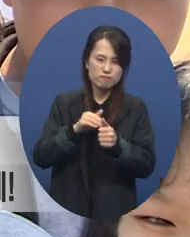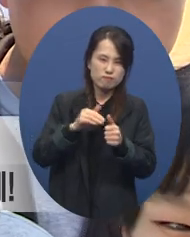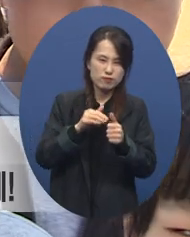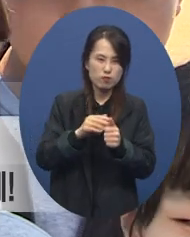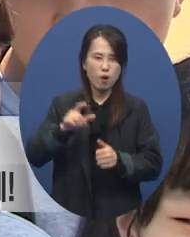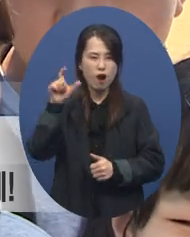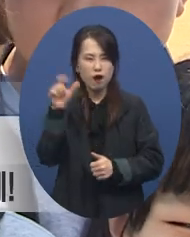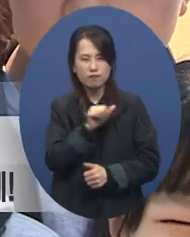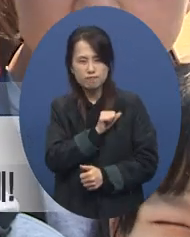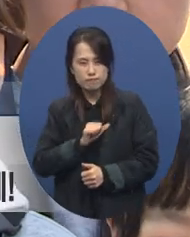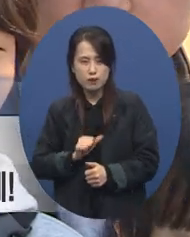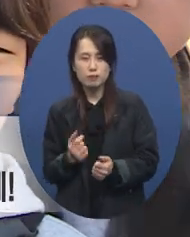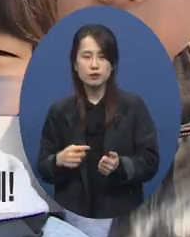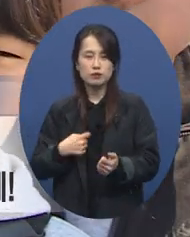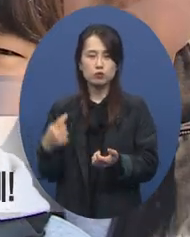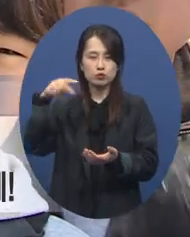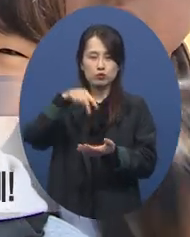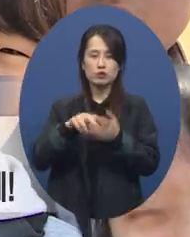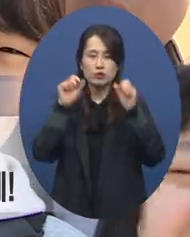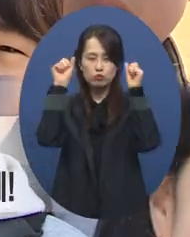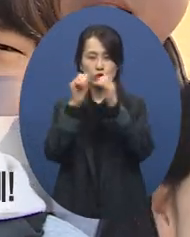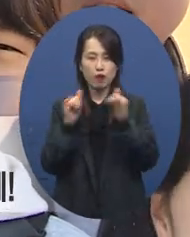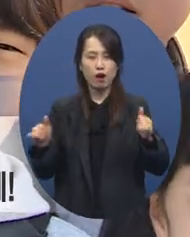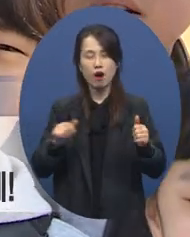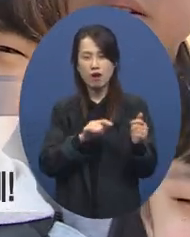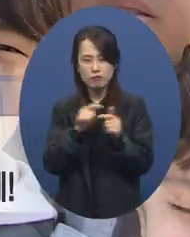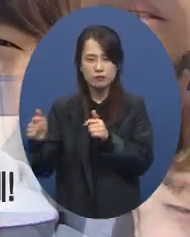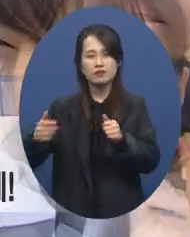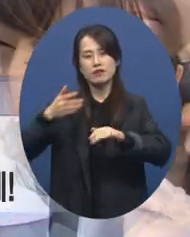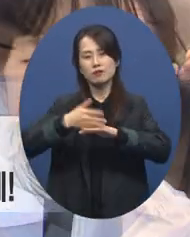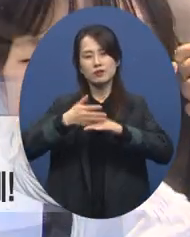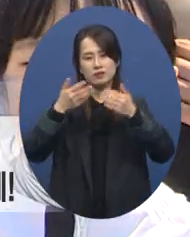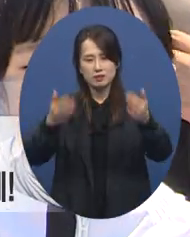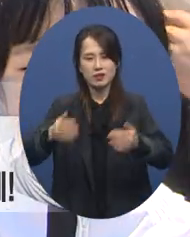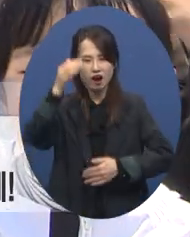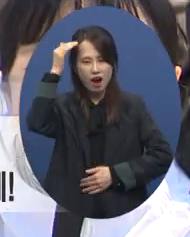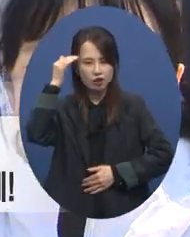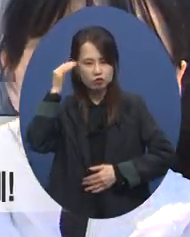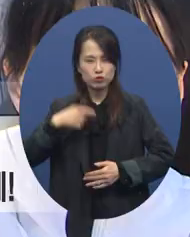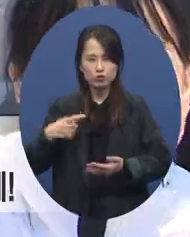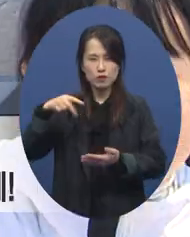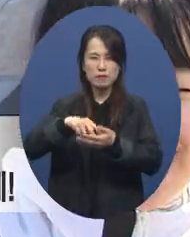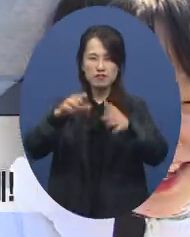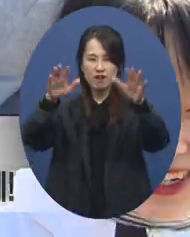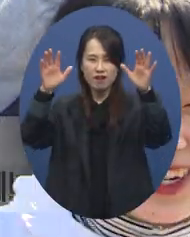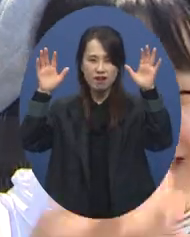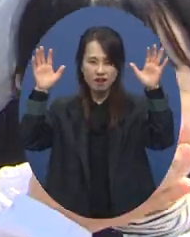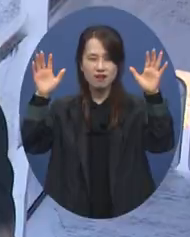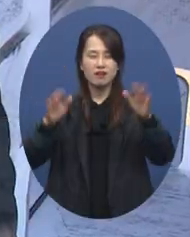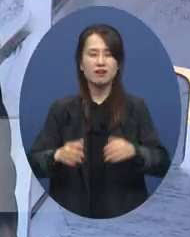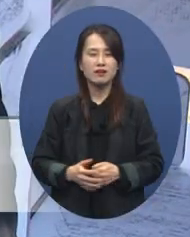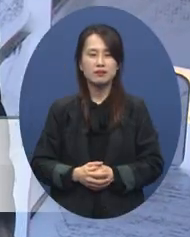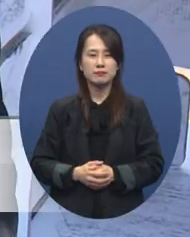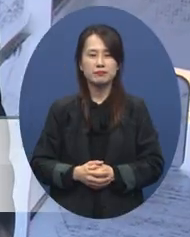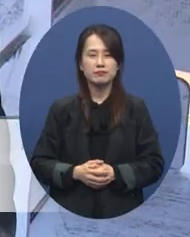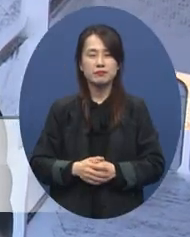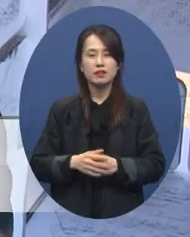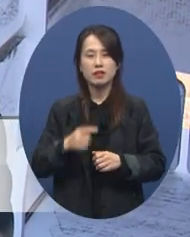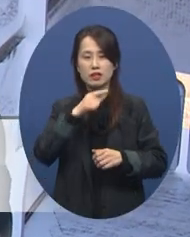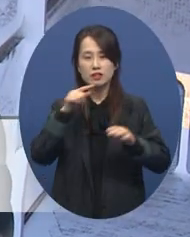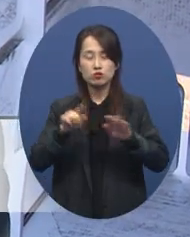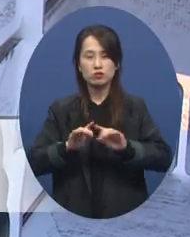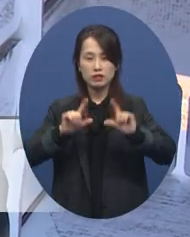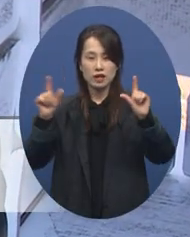괴롭힘에도 그 끝까지 버티신 독립운동가들에게 감사하고. 대한독립 만세! 이번